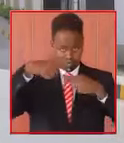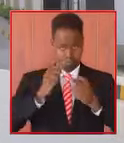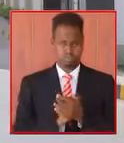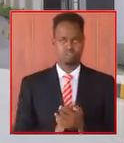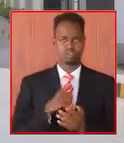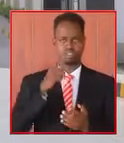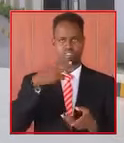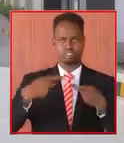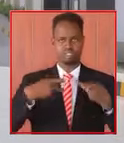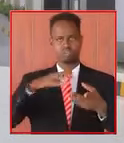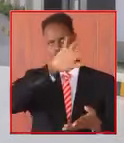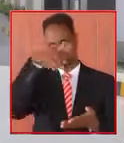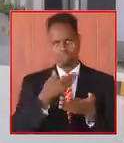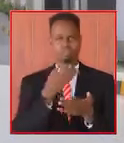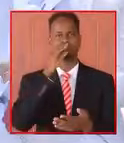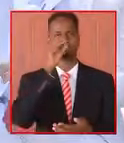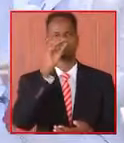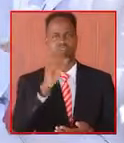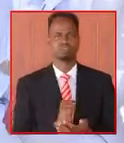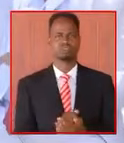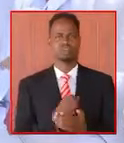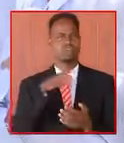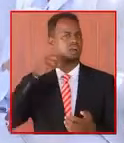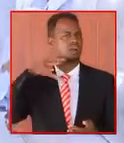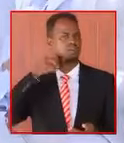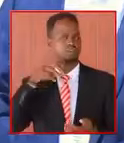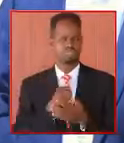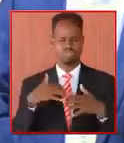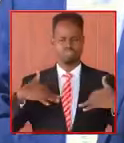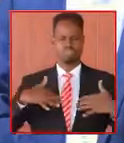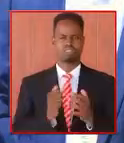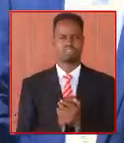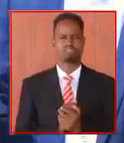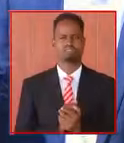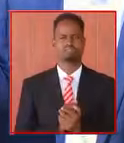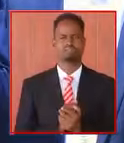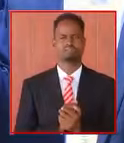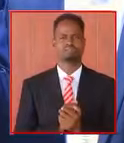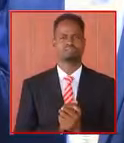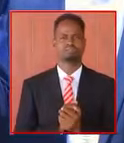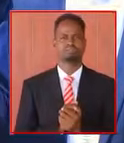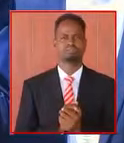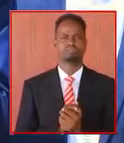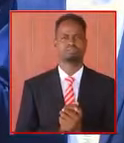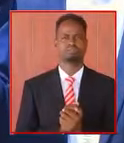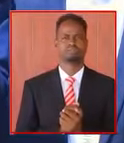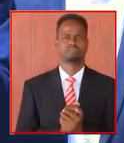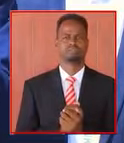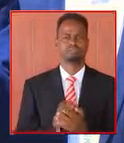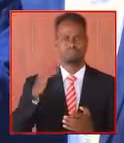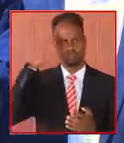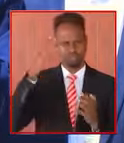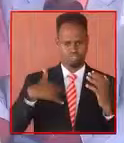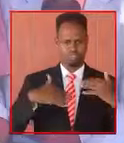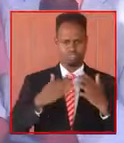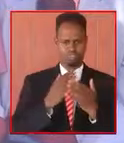ولا يقانا سيرو دوية ولا يقانا بل أمور تيرا هيدات كم حرة دور دي محل حقوق قوي الكلام